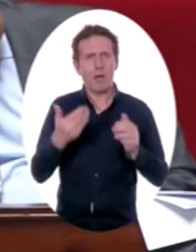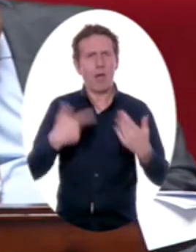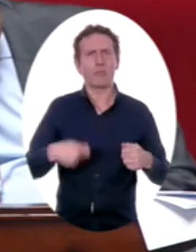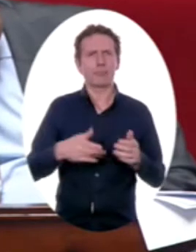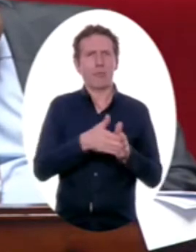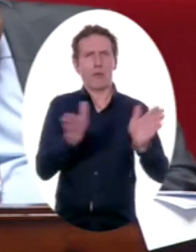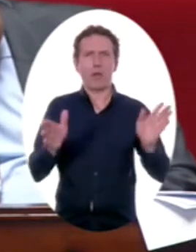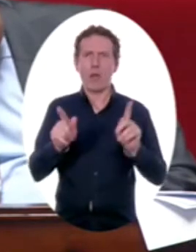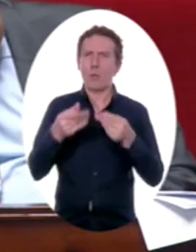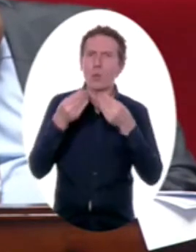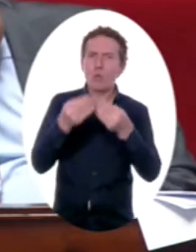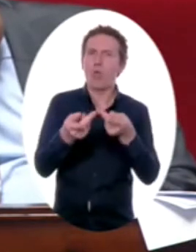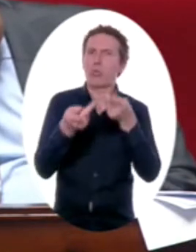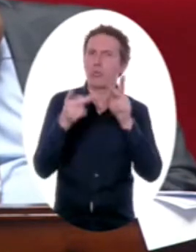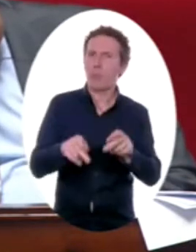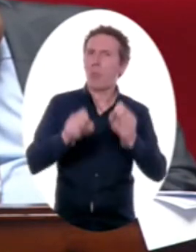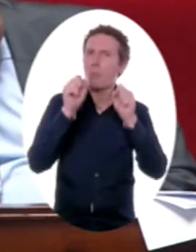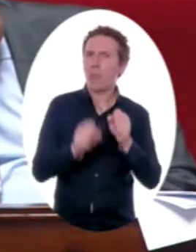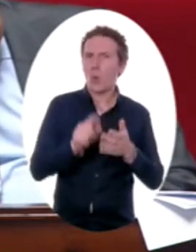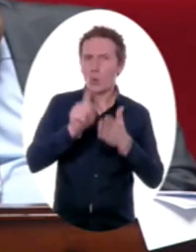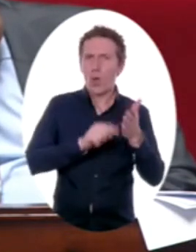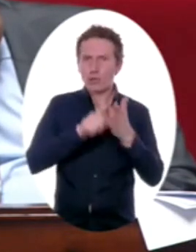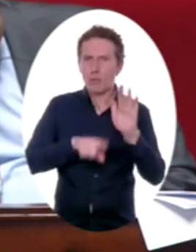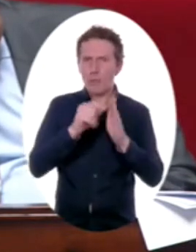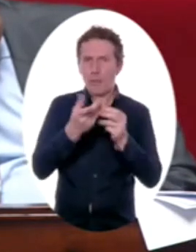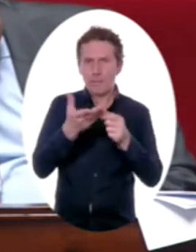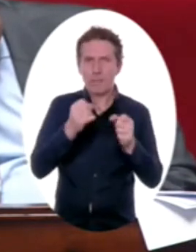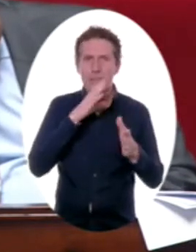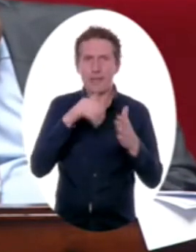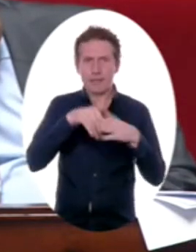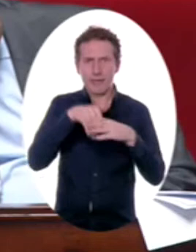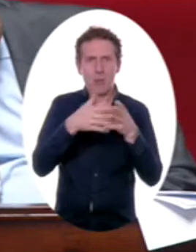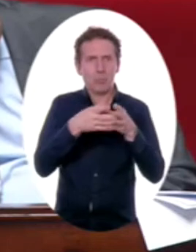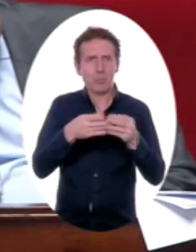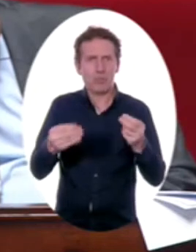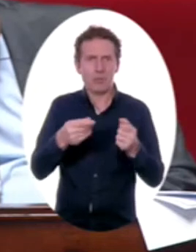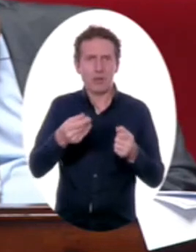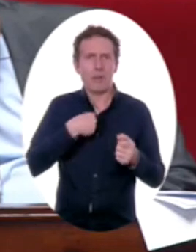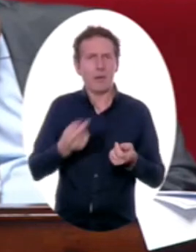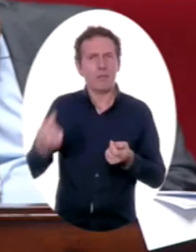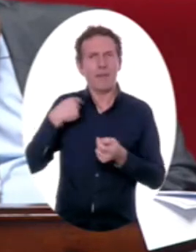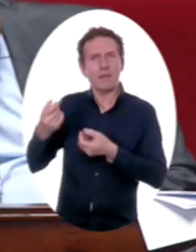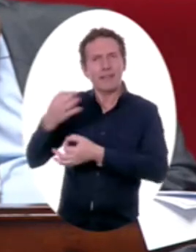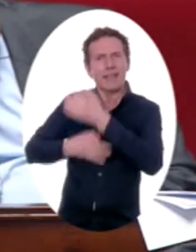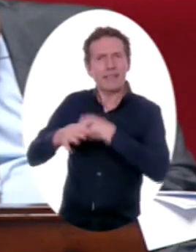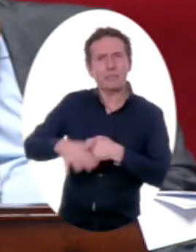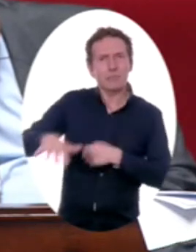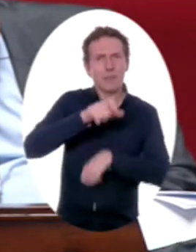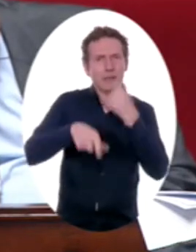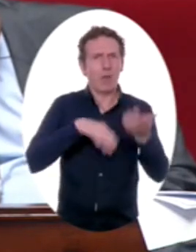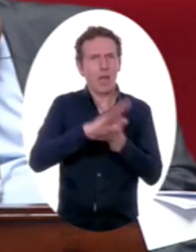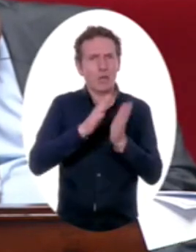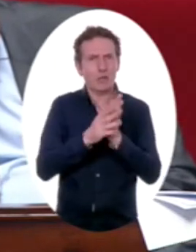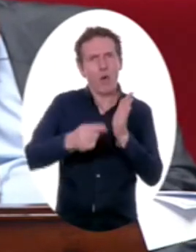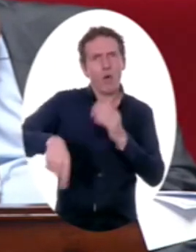suffisamment large pour permettre de corriger ce problème pratique qui m'est remonté du terrain de la part des